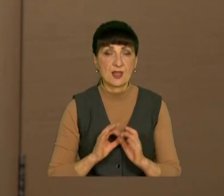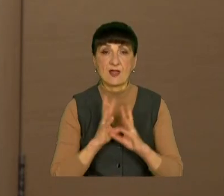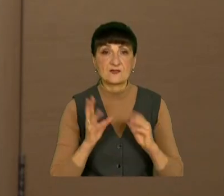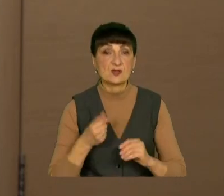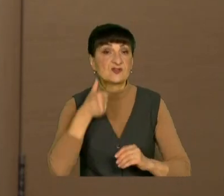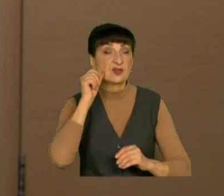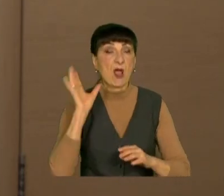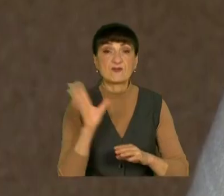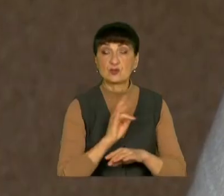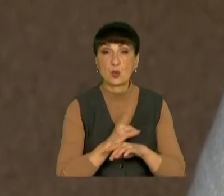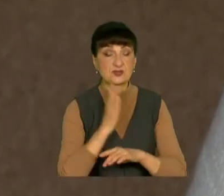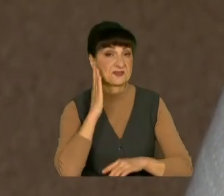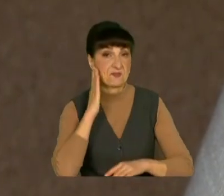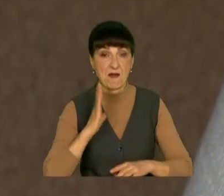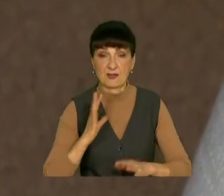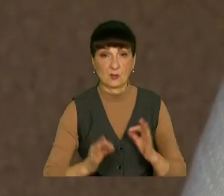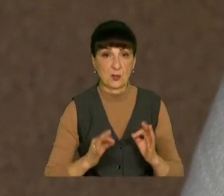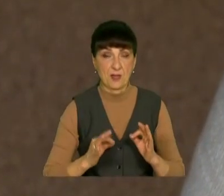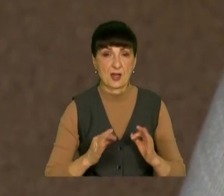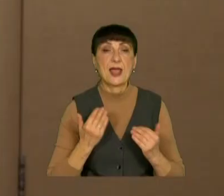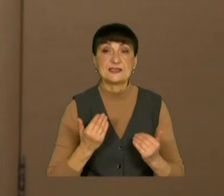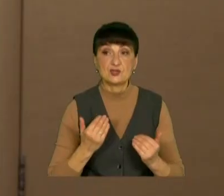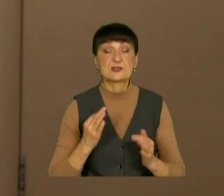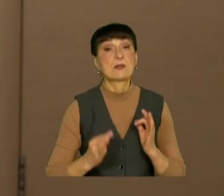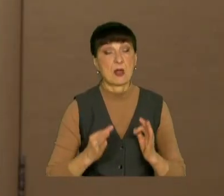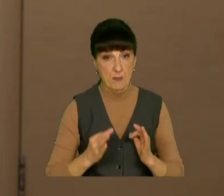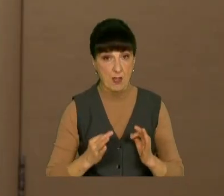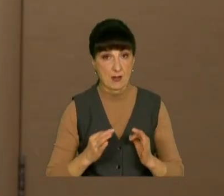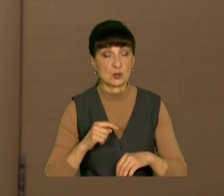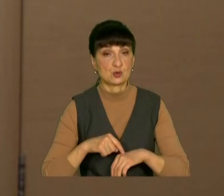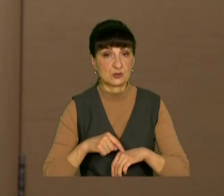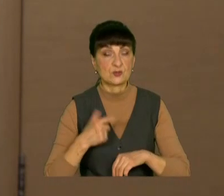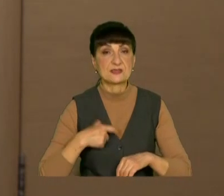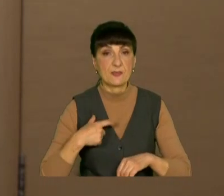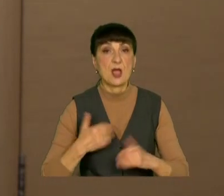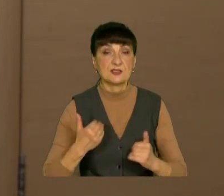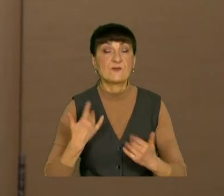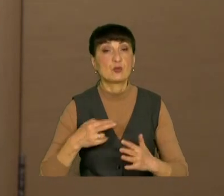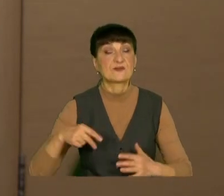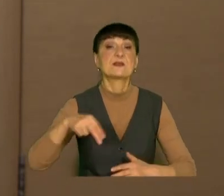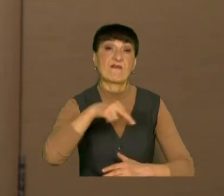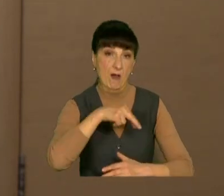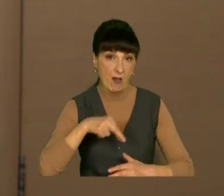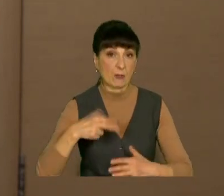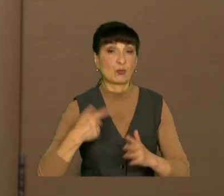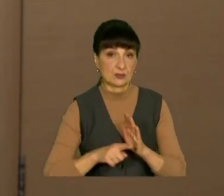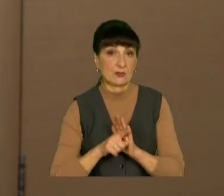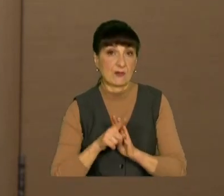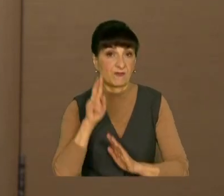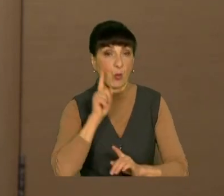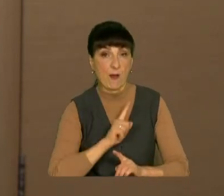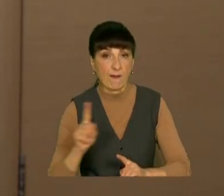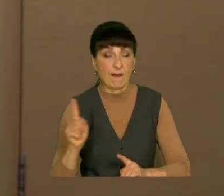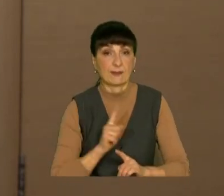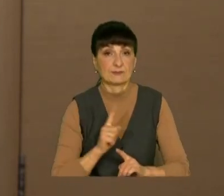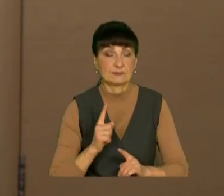спал, то есть сон тоже нормальный, все хорошо. Сейчас нормально, в принципе. Сегодня пару раз вставал, ходил в уборную.